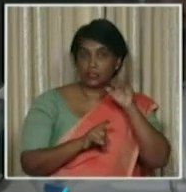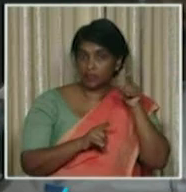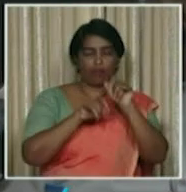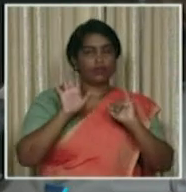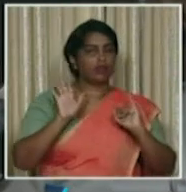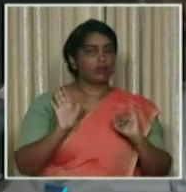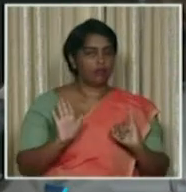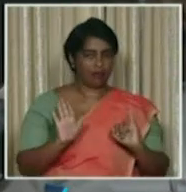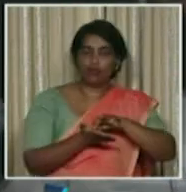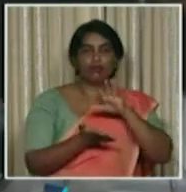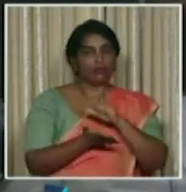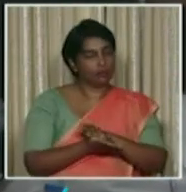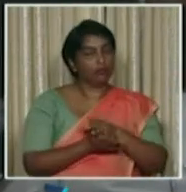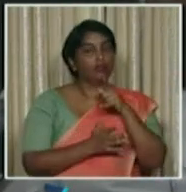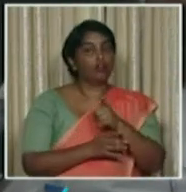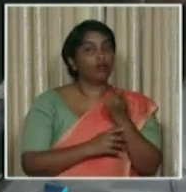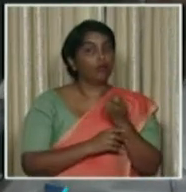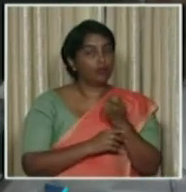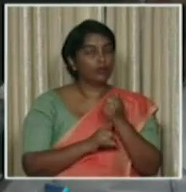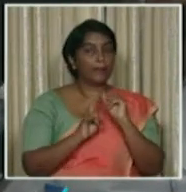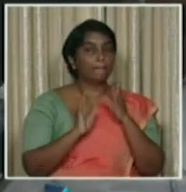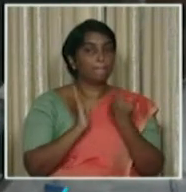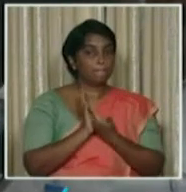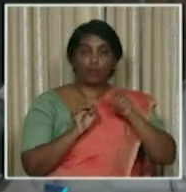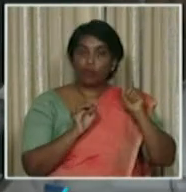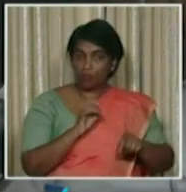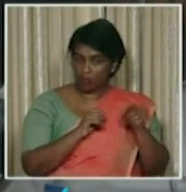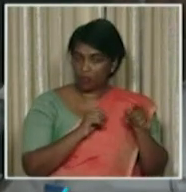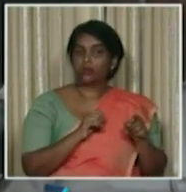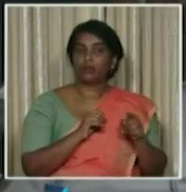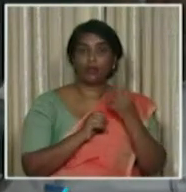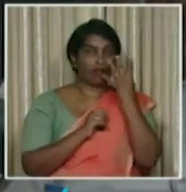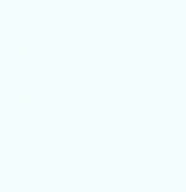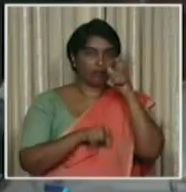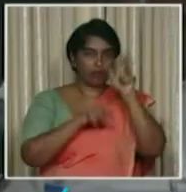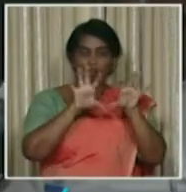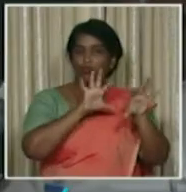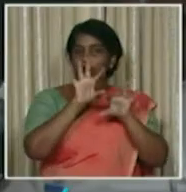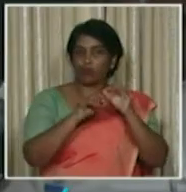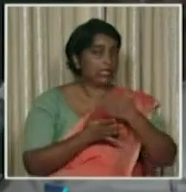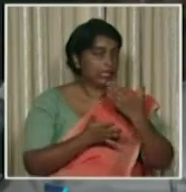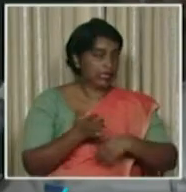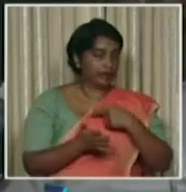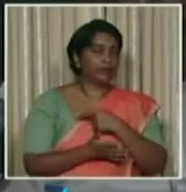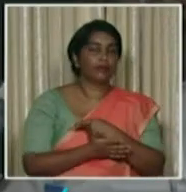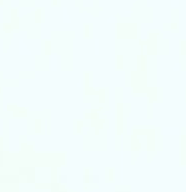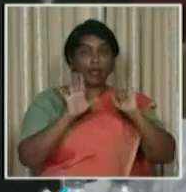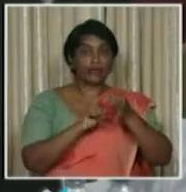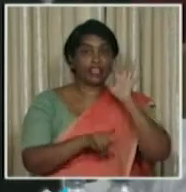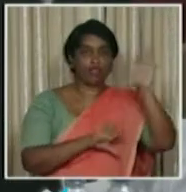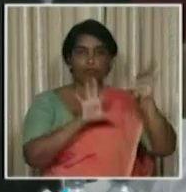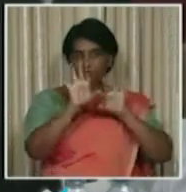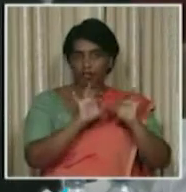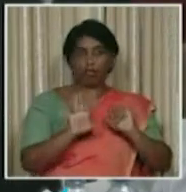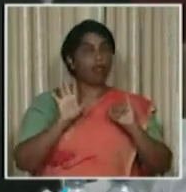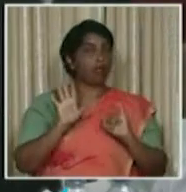6 දෙනෙක් යෝජනා කළා. මුදල් ප්‍රතිපත්ති මණ්ඩලය කියන එකට 4 දෙනෙක් තව පත් කරන්නත් ඕනේ කියලා තමයි මේ ඇක්ට් එකේ තියෙන්නේ. ඒතර